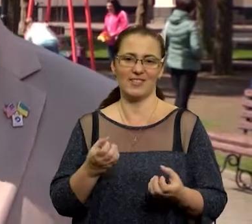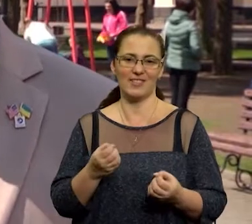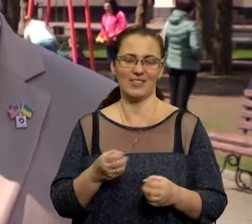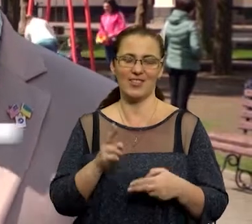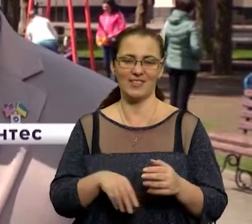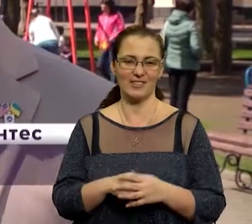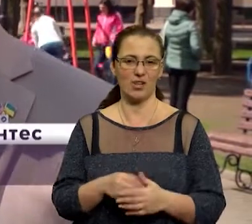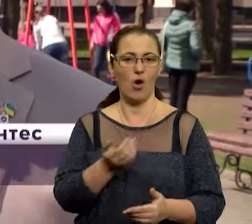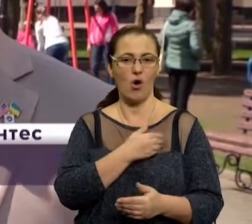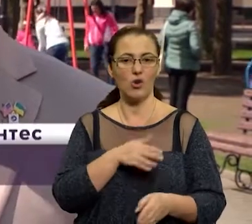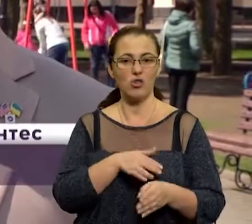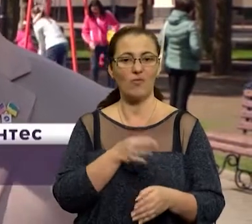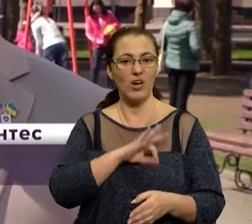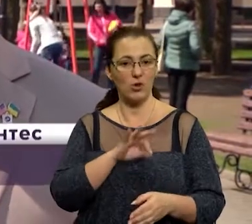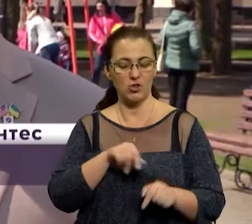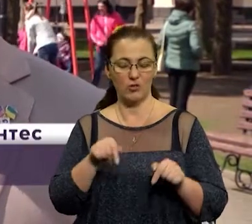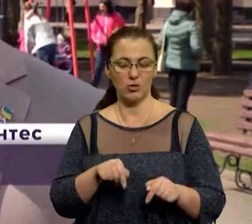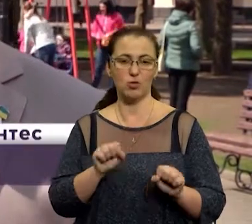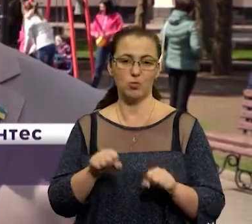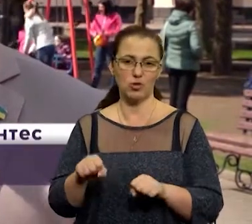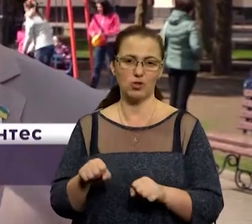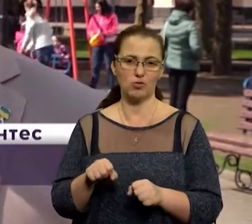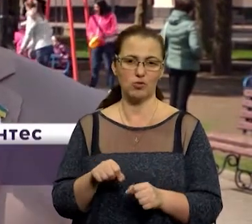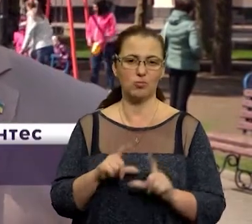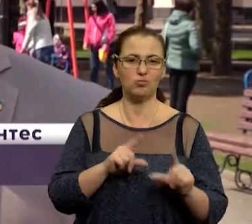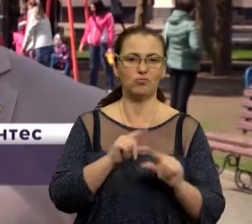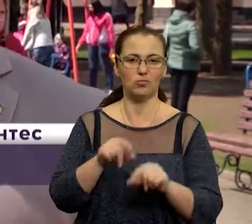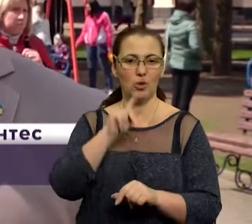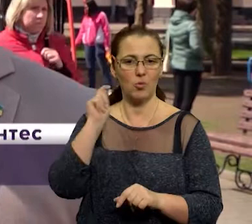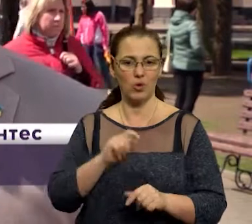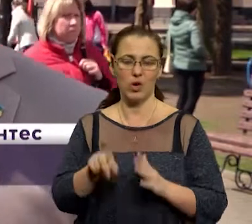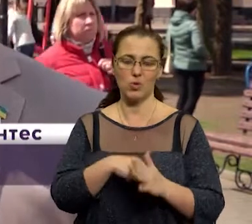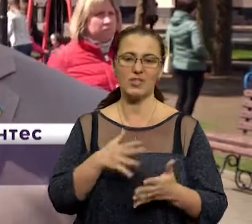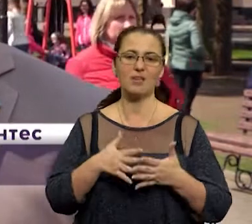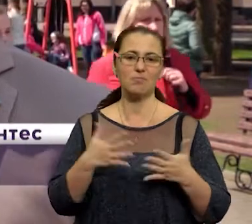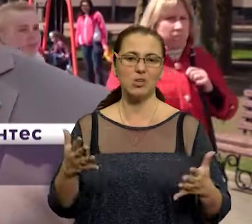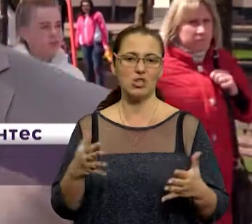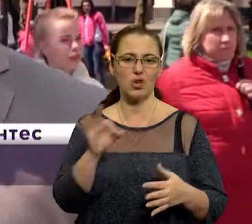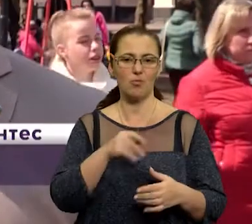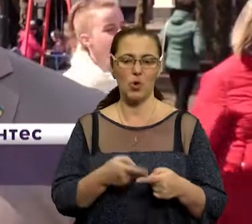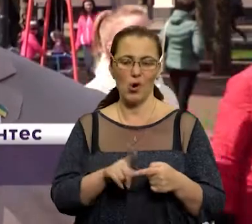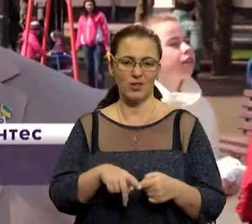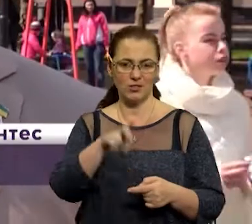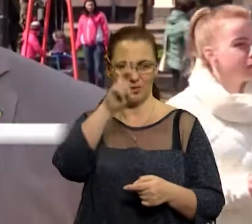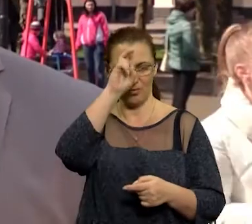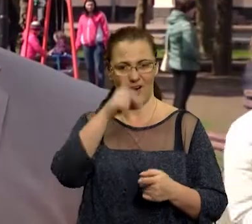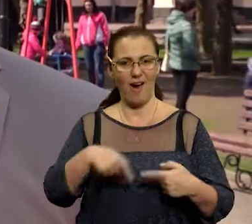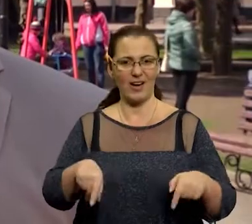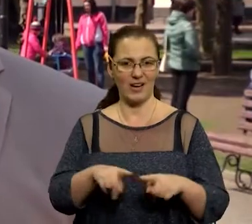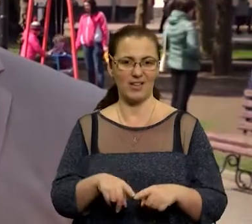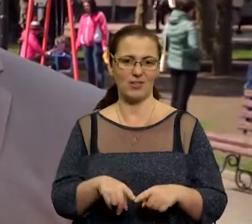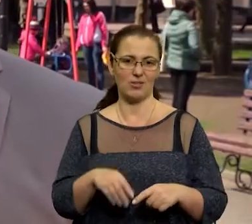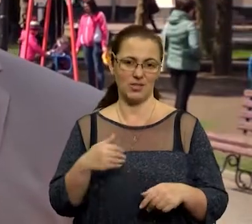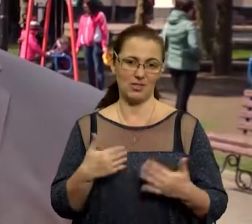використовувати свої можливості, щоб кататися по Україні, щоб дізнатися більше про цю країну. І вже потім, я вже